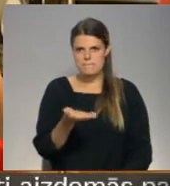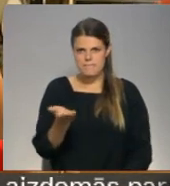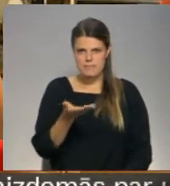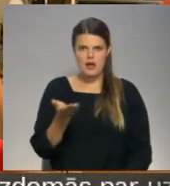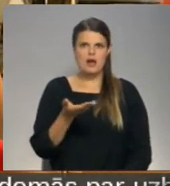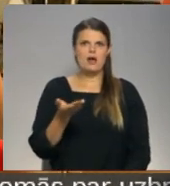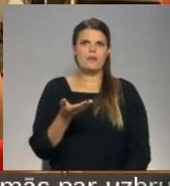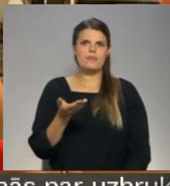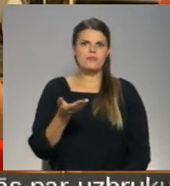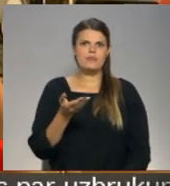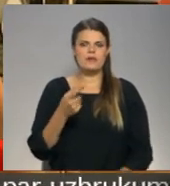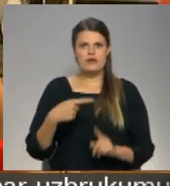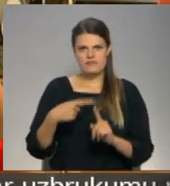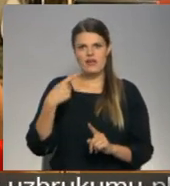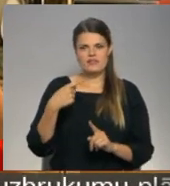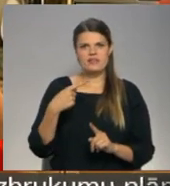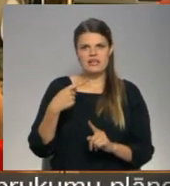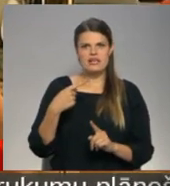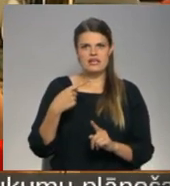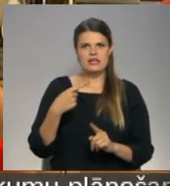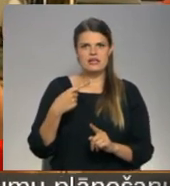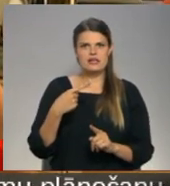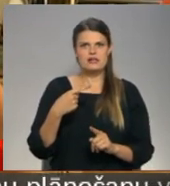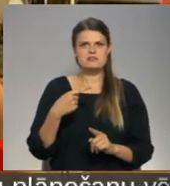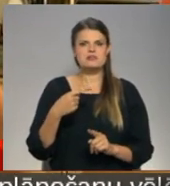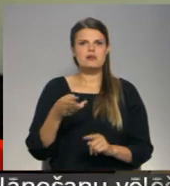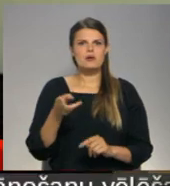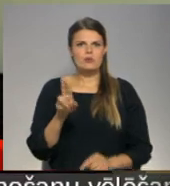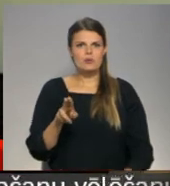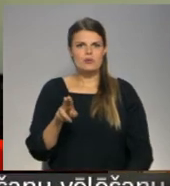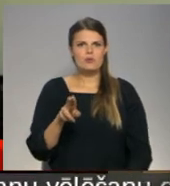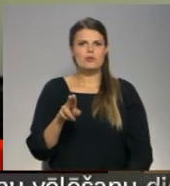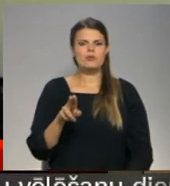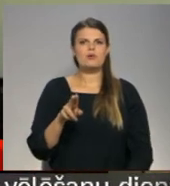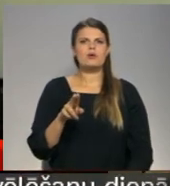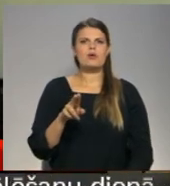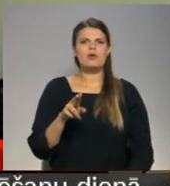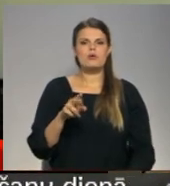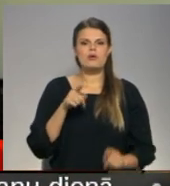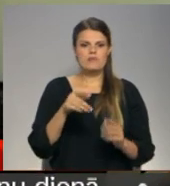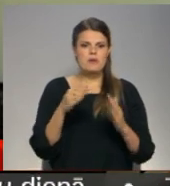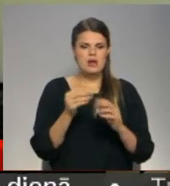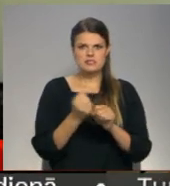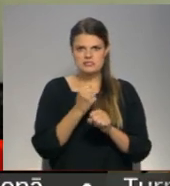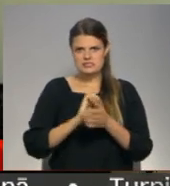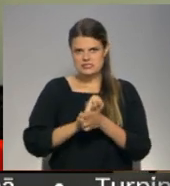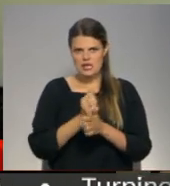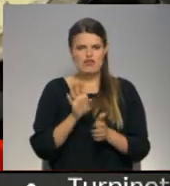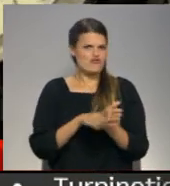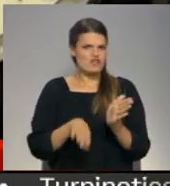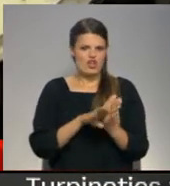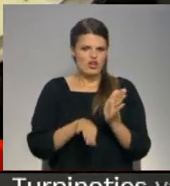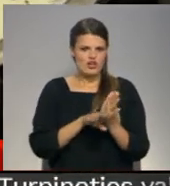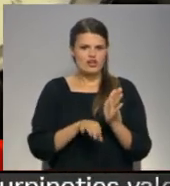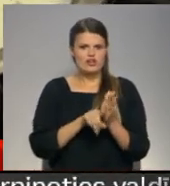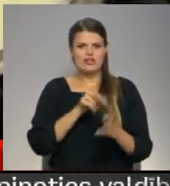atkal vienreizējis. Un tas tā vairāk ejošākais ir. Zentas gatavotā mājas siera recepte ir gaužām vienkārša. Te